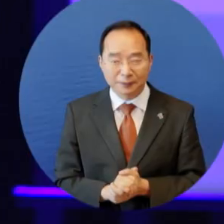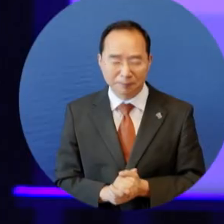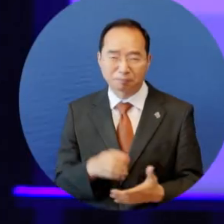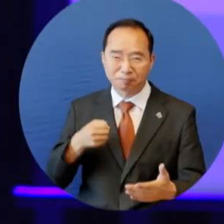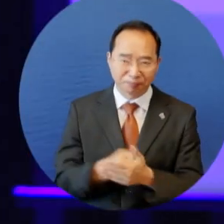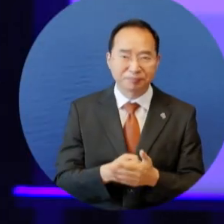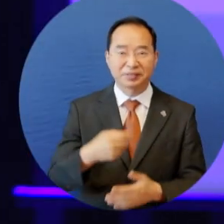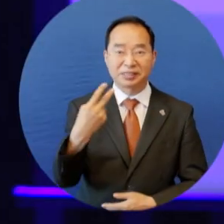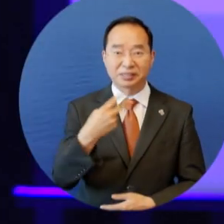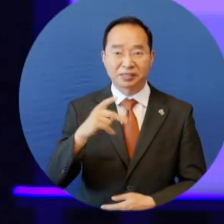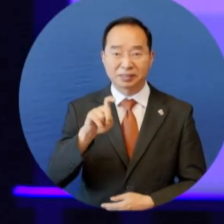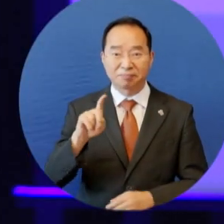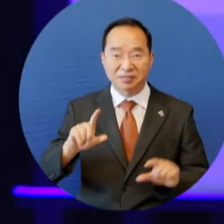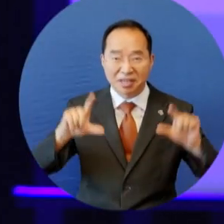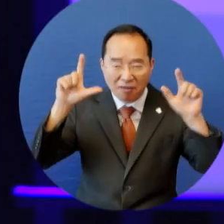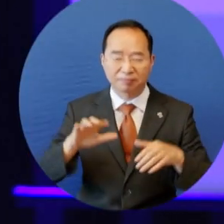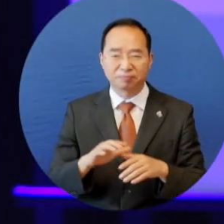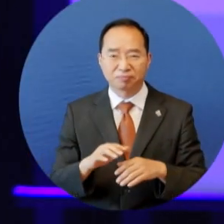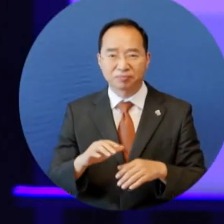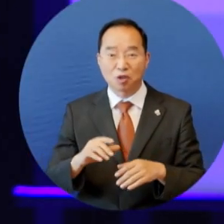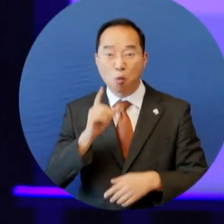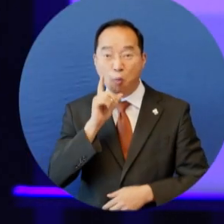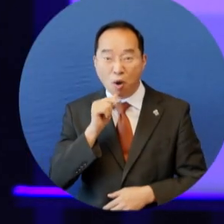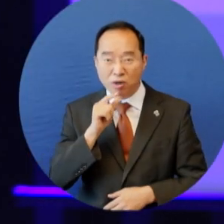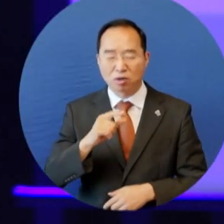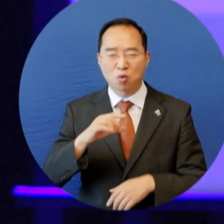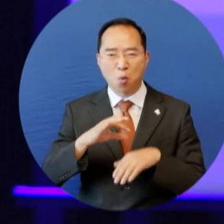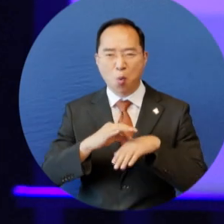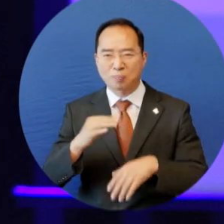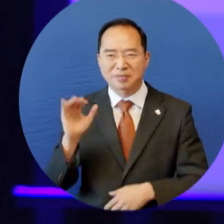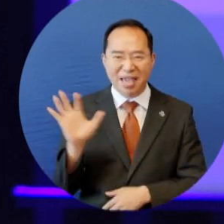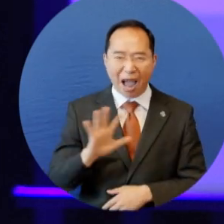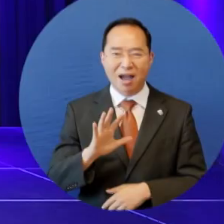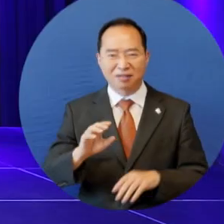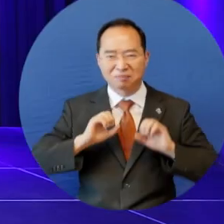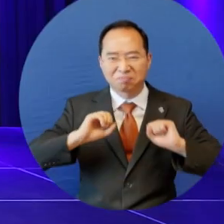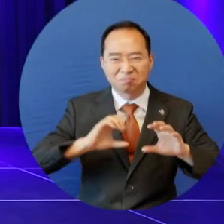하시더라고요. 그래서 2010년에 제가 이 운동을 시작하게 되었습니다.